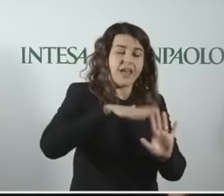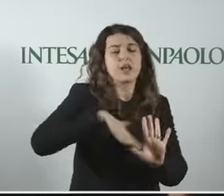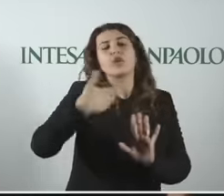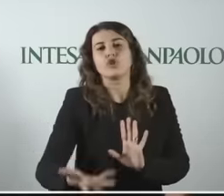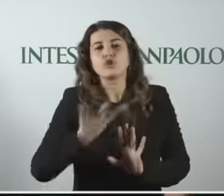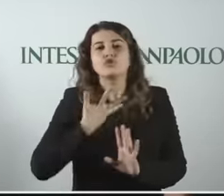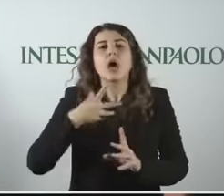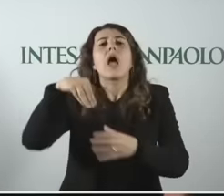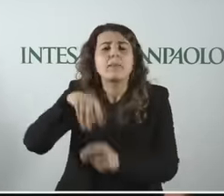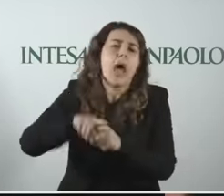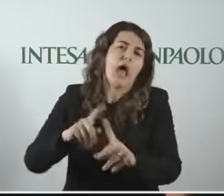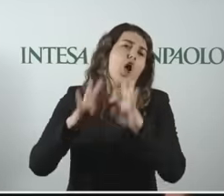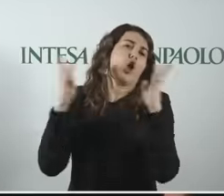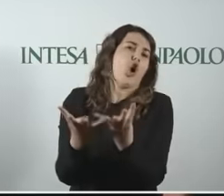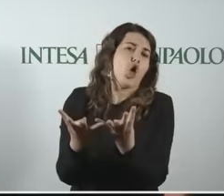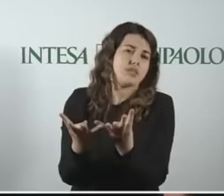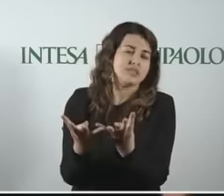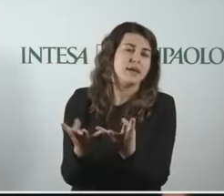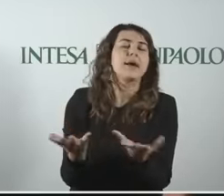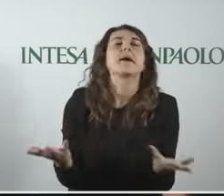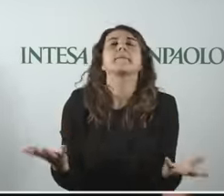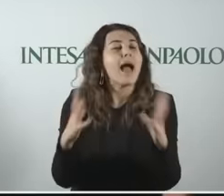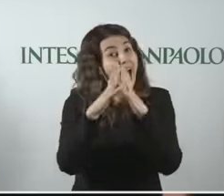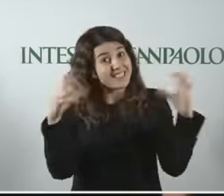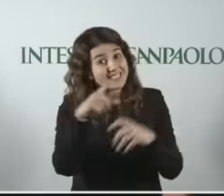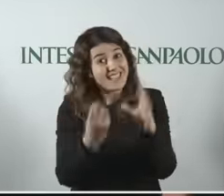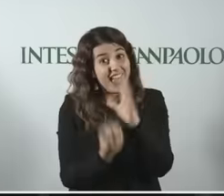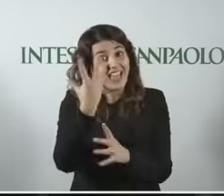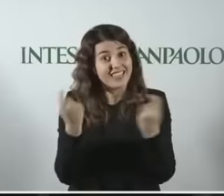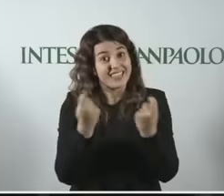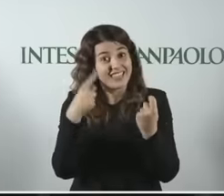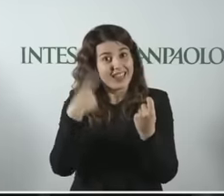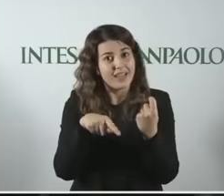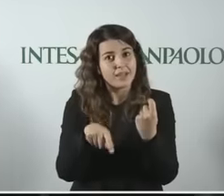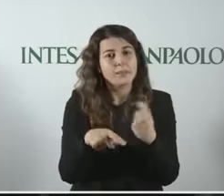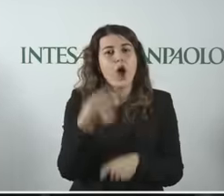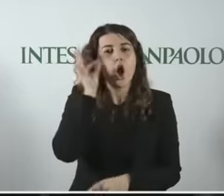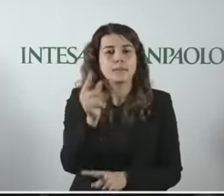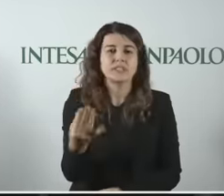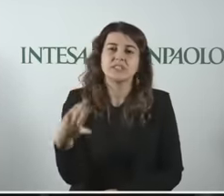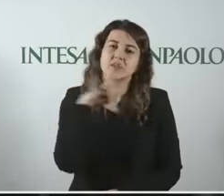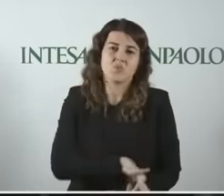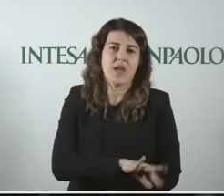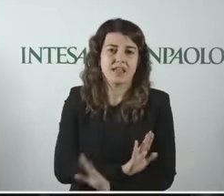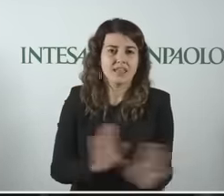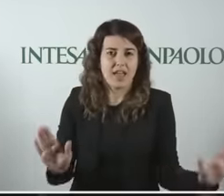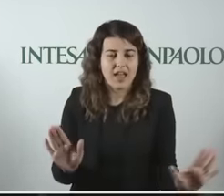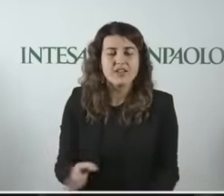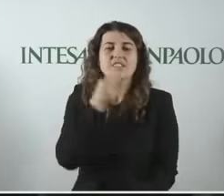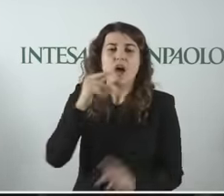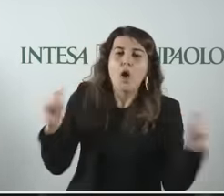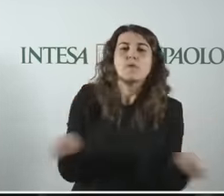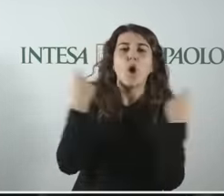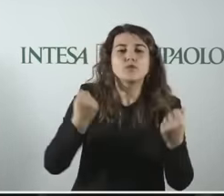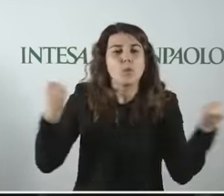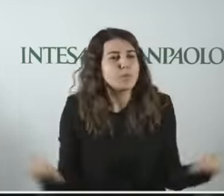vincitori c'è il Colosseo Peccato che a quanto pare L'azienda che ha fatto questa cosa è un'azienda che l'ha fatto a scopo di lucro lanciando varie forme di promozione